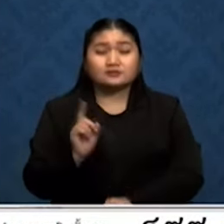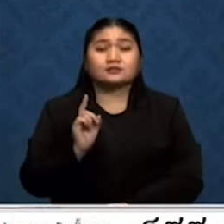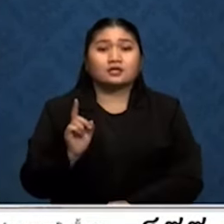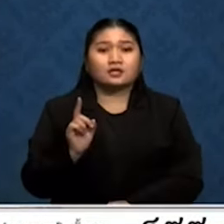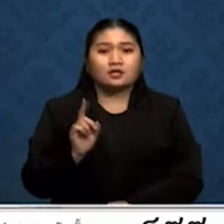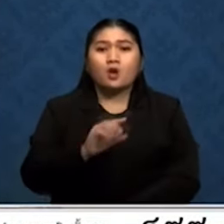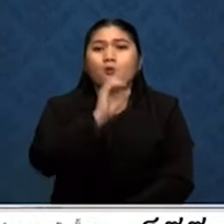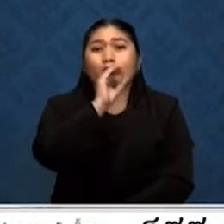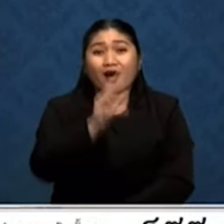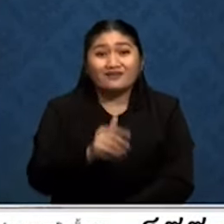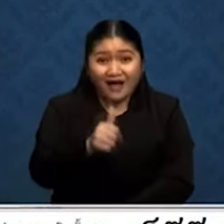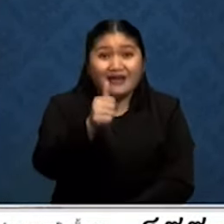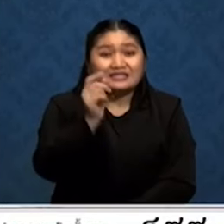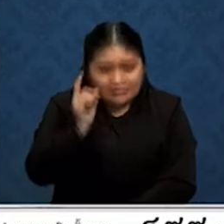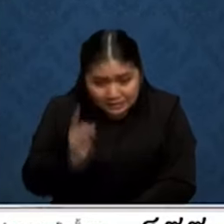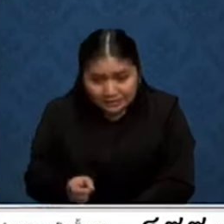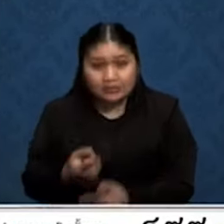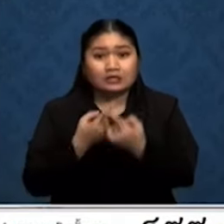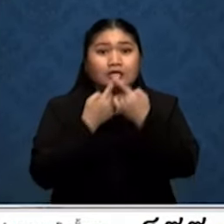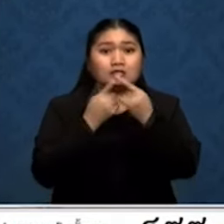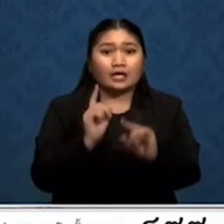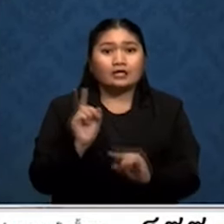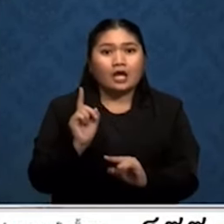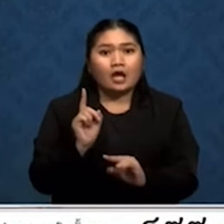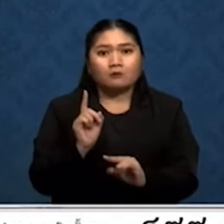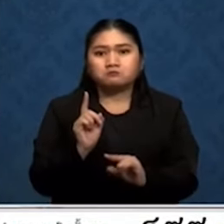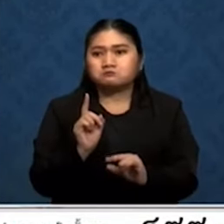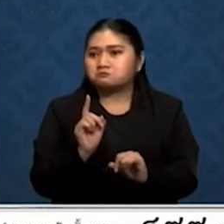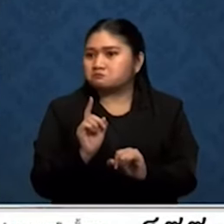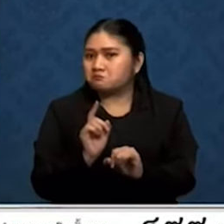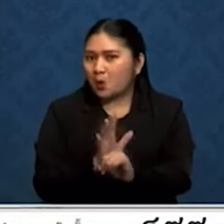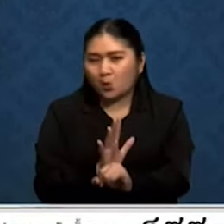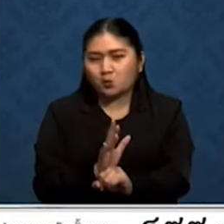าที่บอกวาจะได้ ได้จริแต่มันได้ ไม่คุ้มเสีย